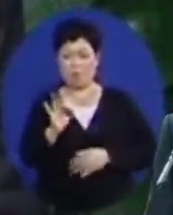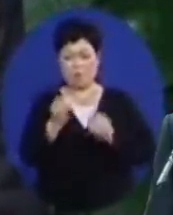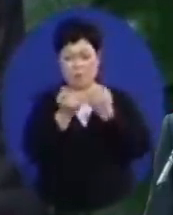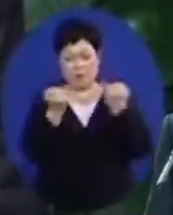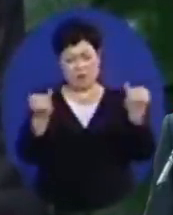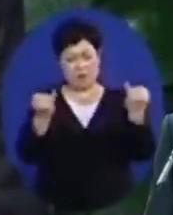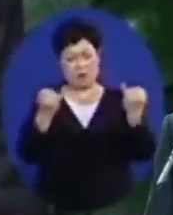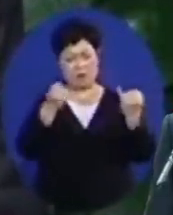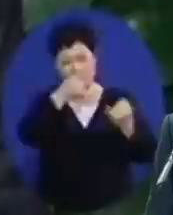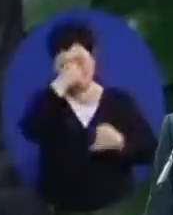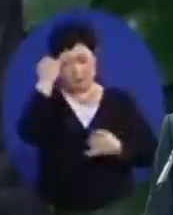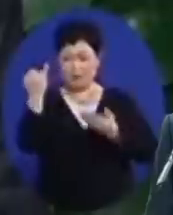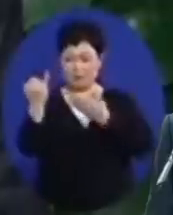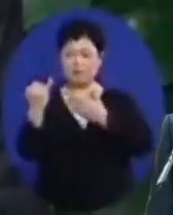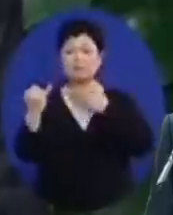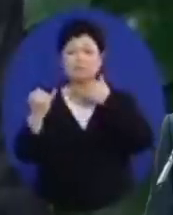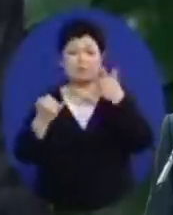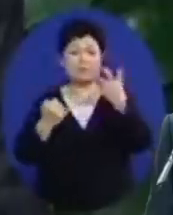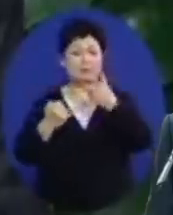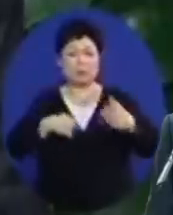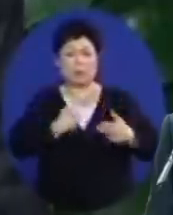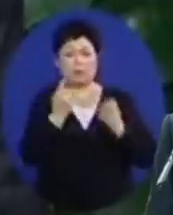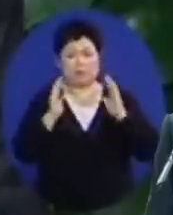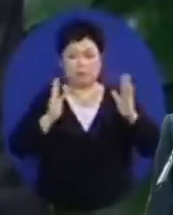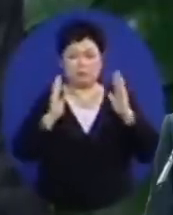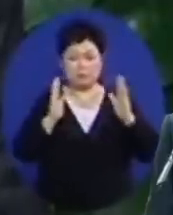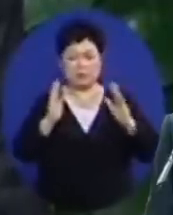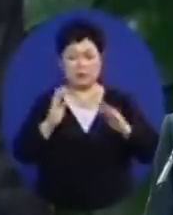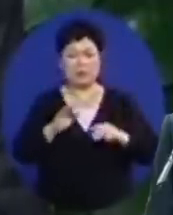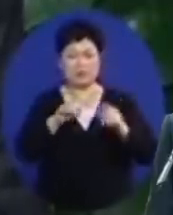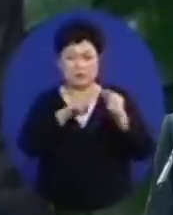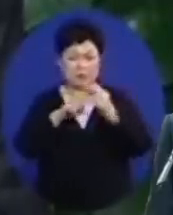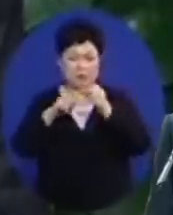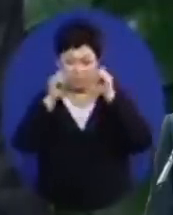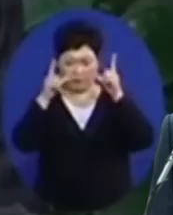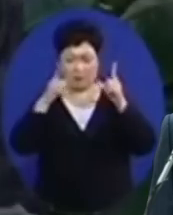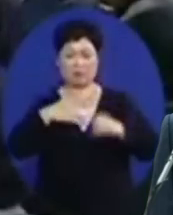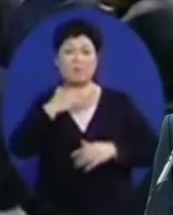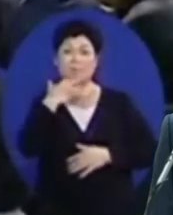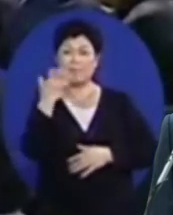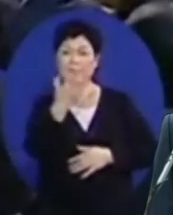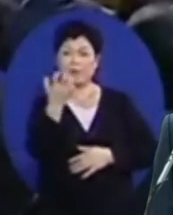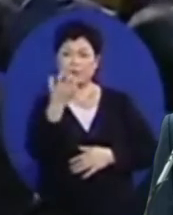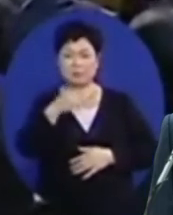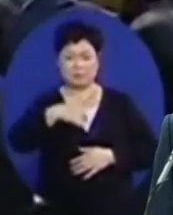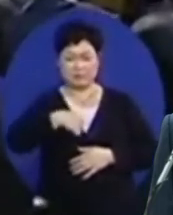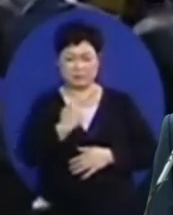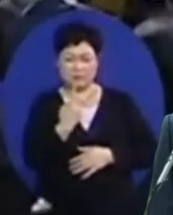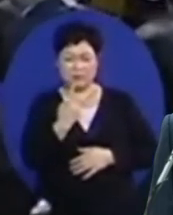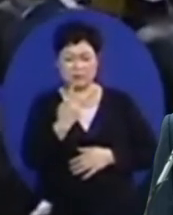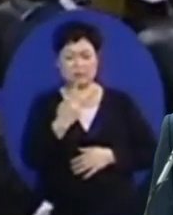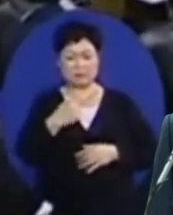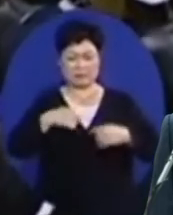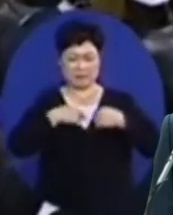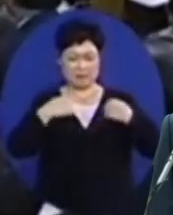할머니는 70세 독학으로 한글을 깨우치고 80세 가슴이 하고 싶었던 이야기라는